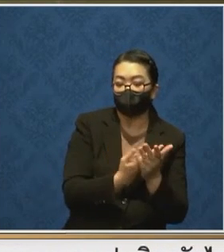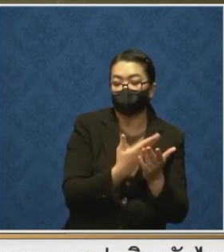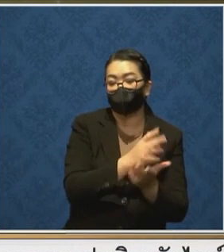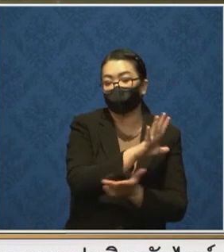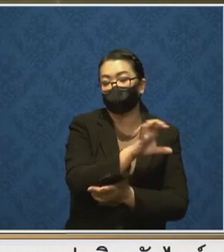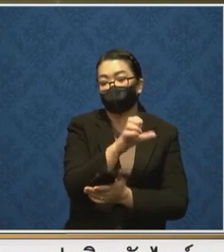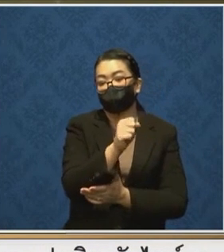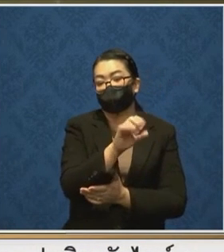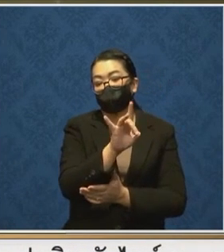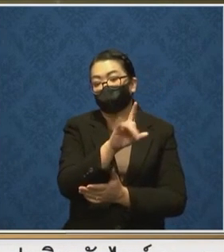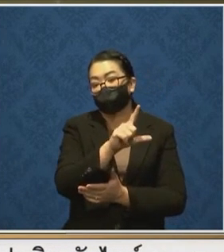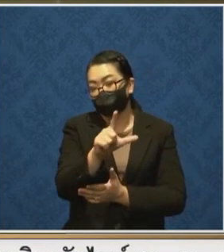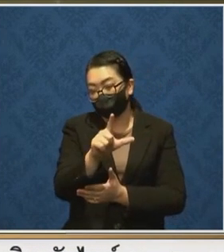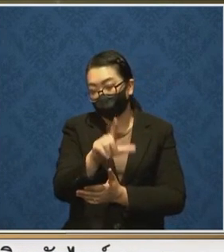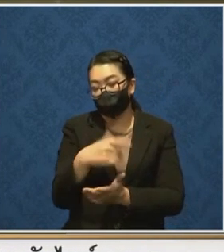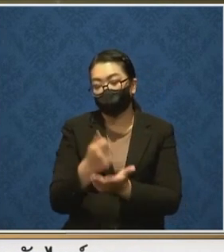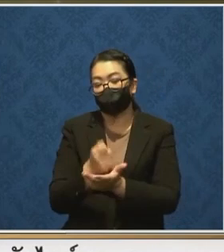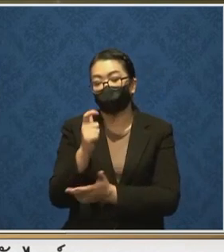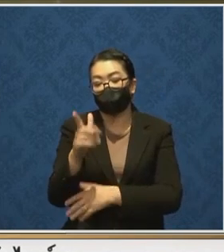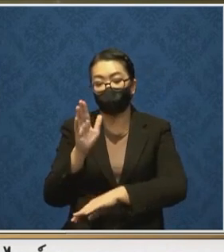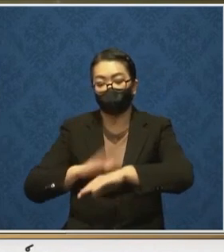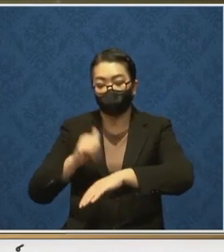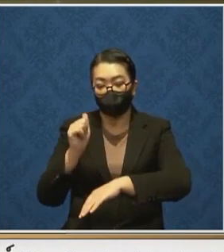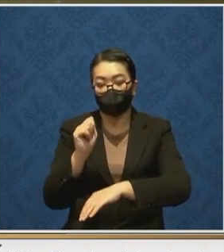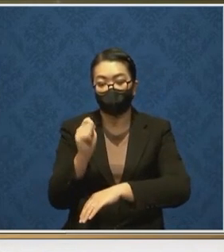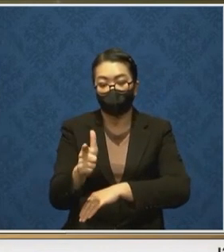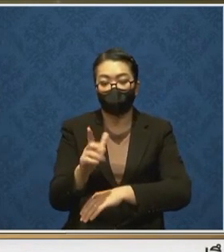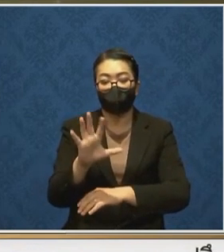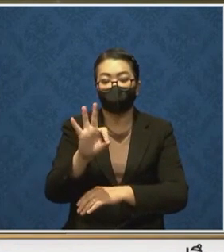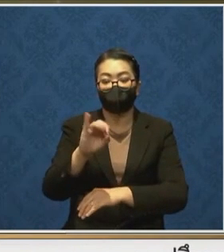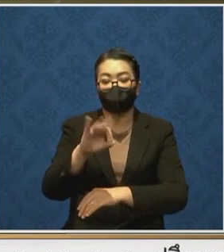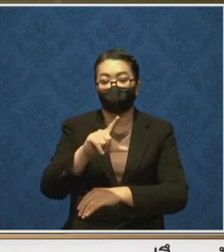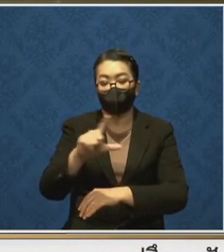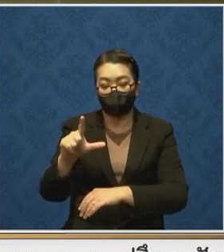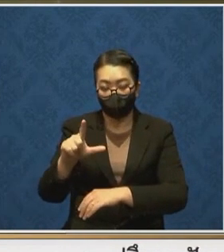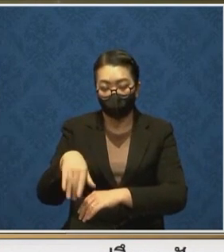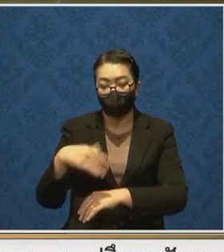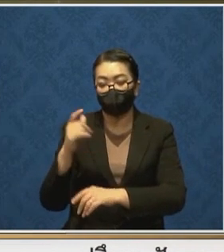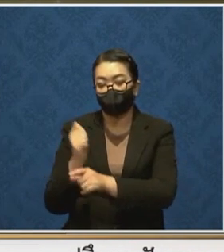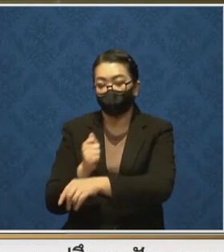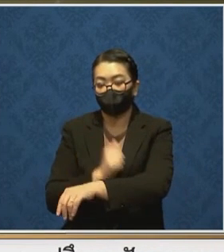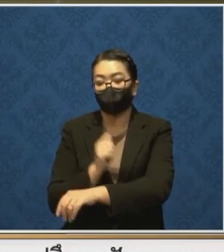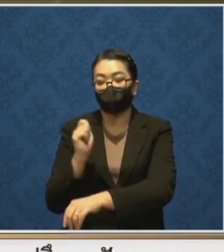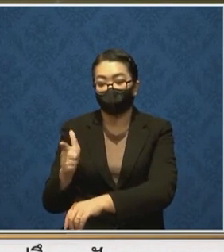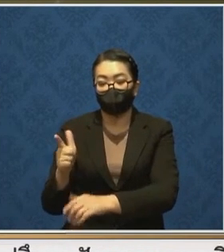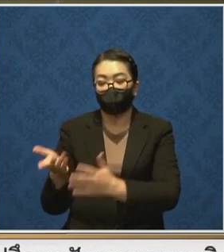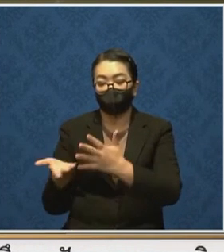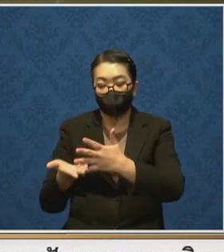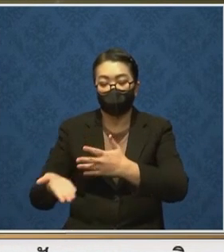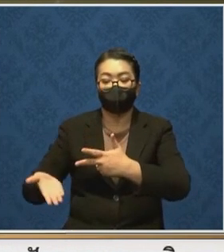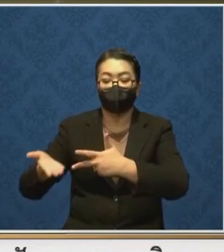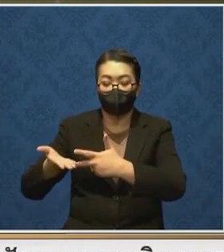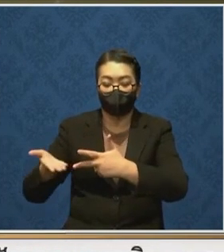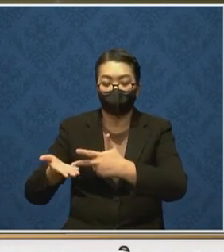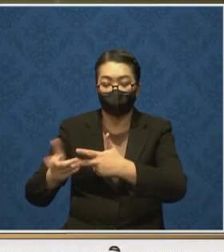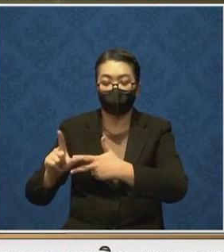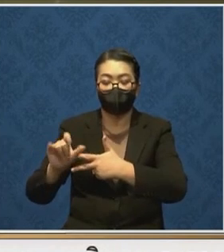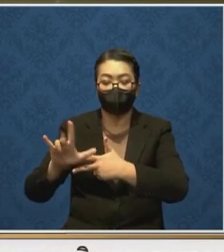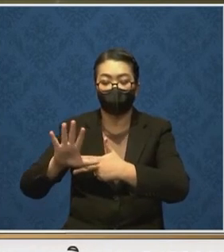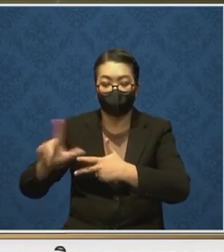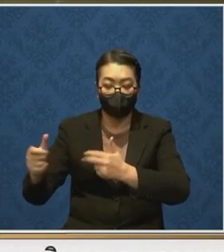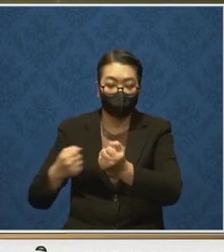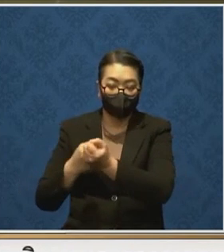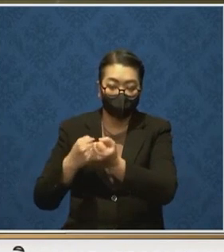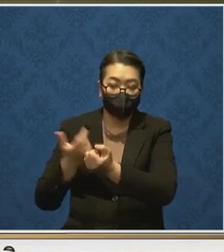18 ลานบาทค่าจ้างผเชี่วชาญวงเงิ 99 ล้านบาทค่าใช้จ่ายในชั้นเวียตโตรการ 25 ล้านบาท